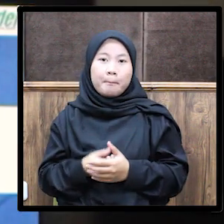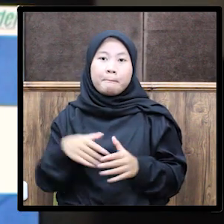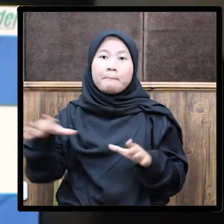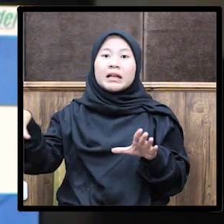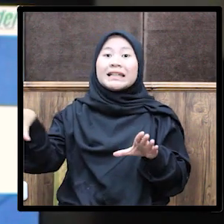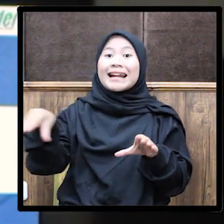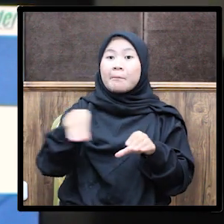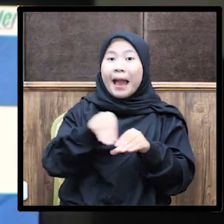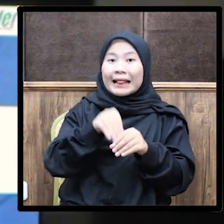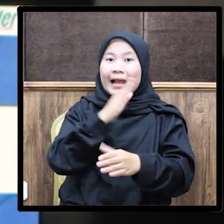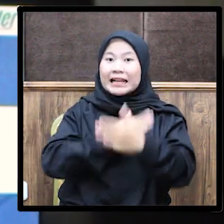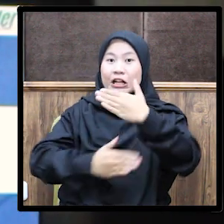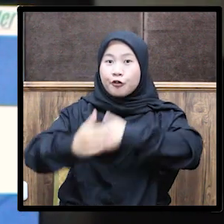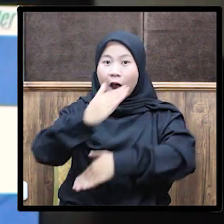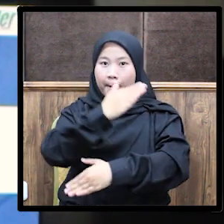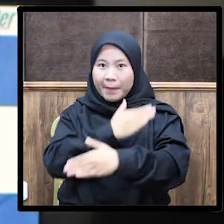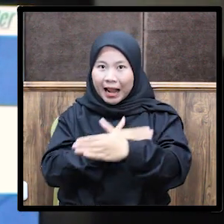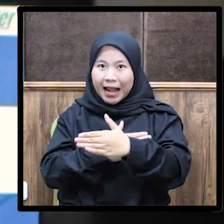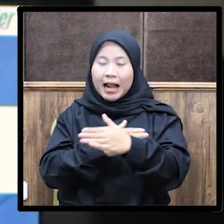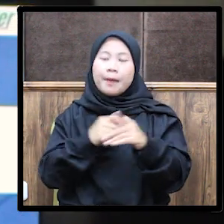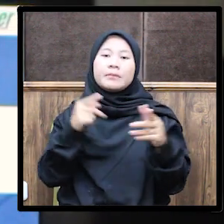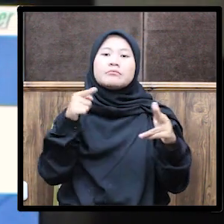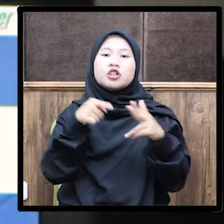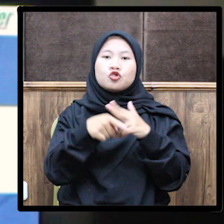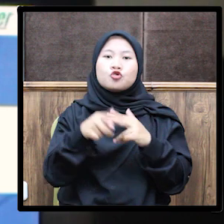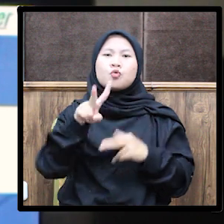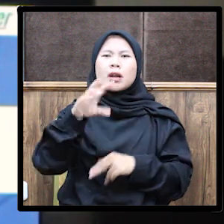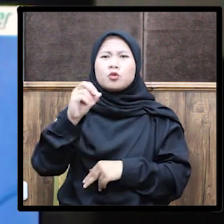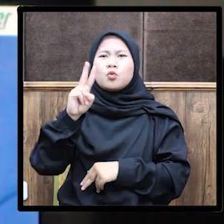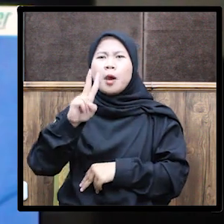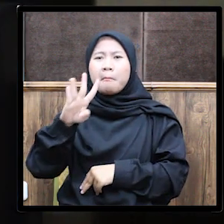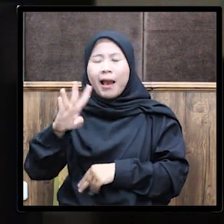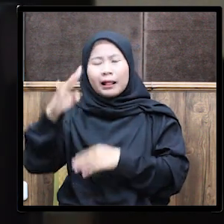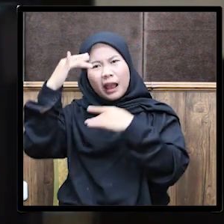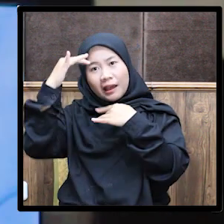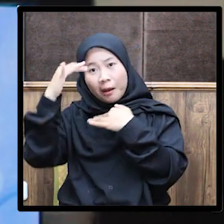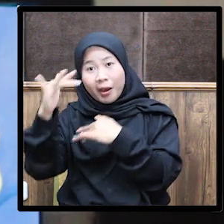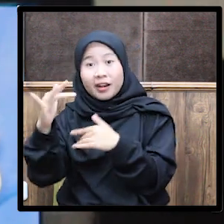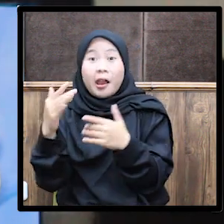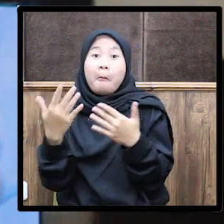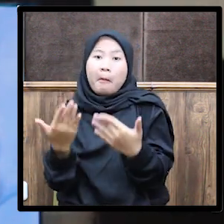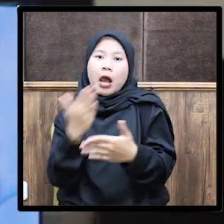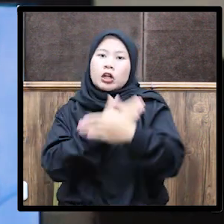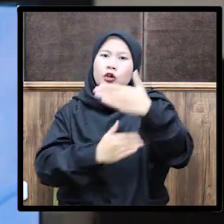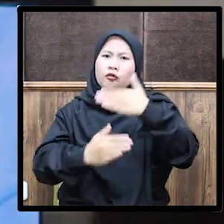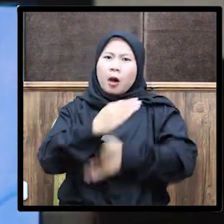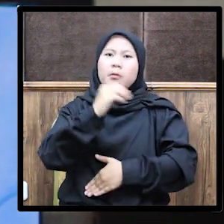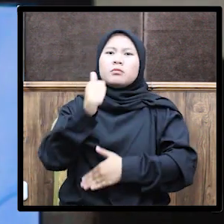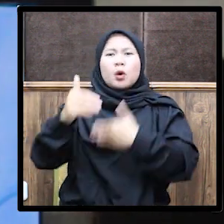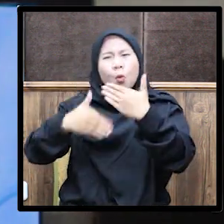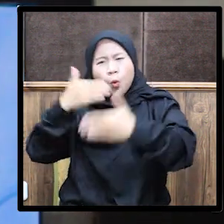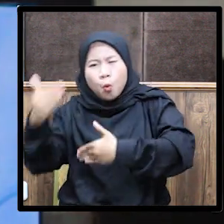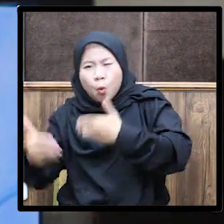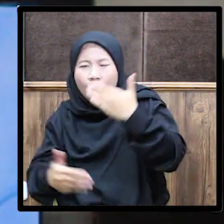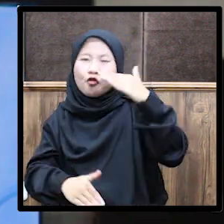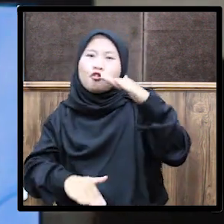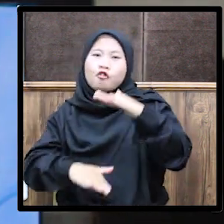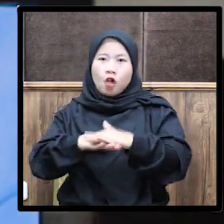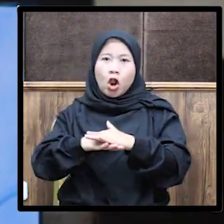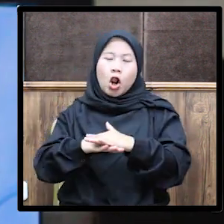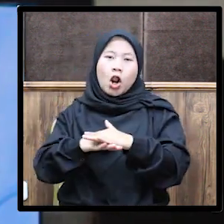partisipasi difabel gitu di pemilu 2024. Harapannya kan nanti difabel bisa optimal berpartisipasi dalam